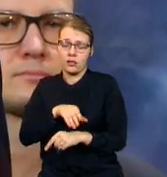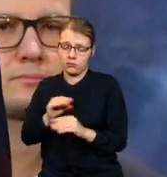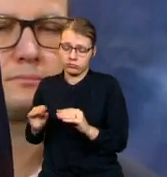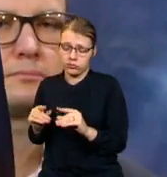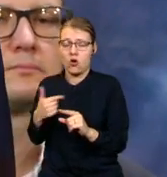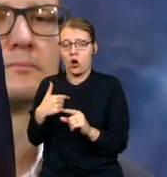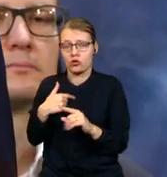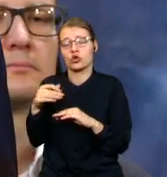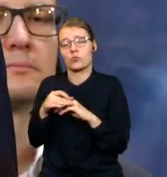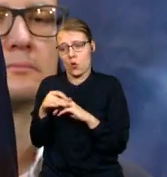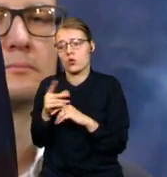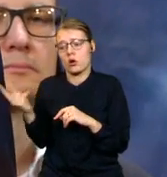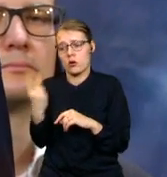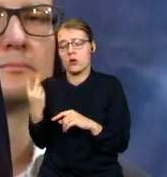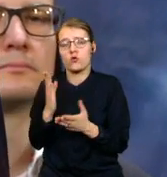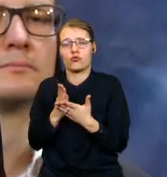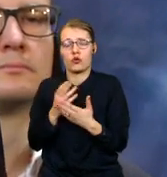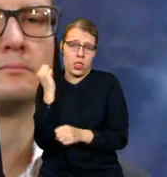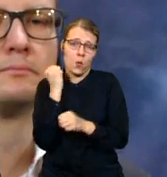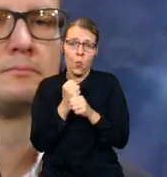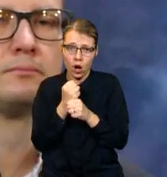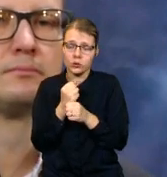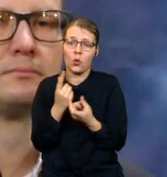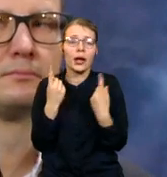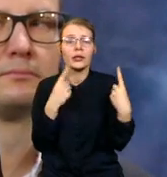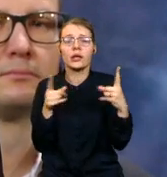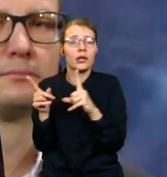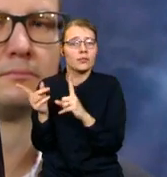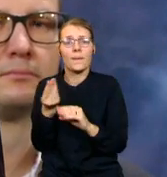ir mano žmona esam biudžetininkai. Mes jokių kitokių